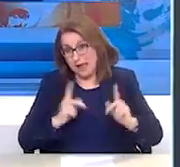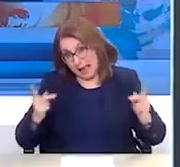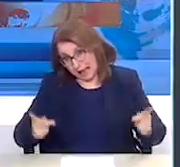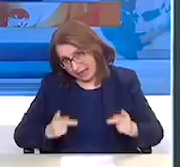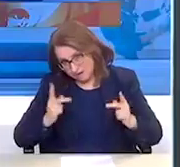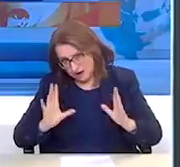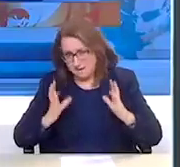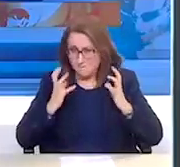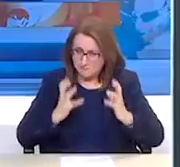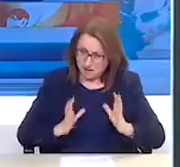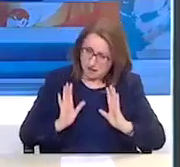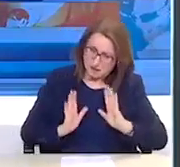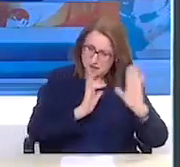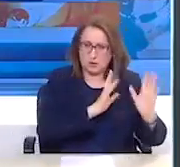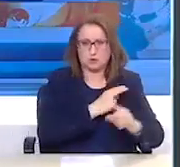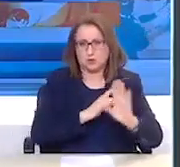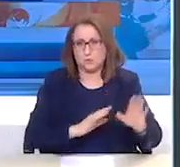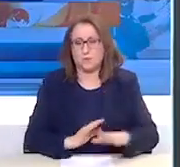όλοι παρατηρήσει ότι έχει